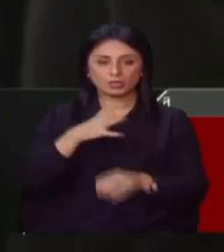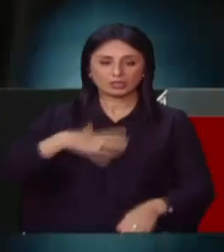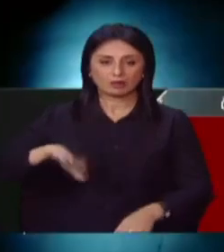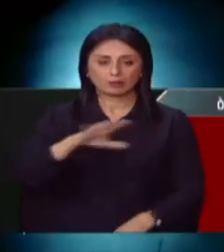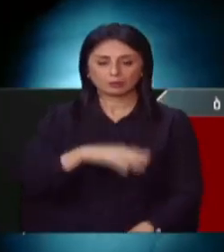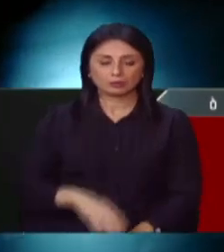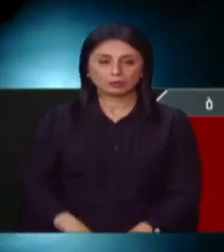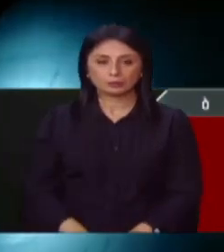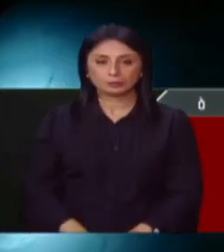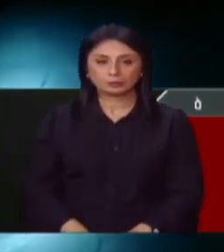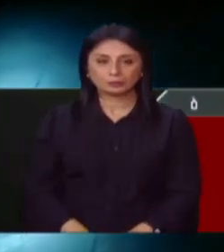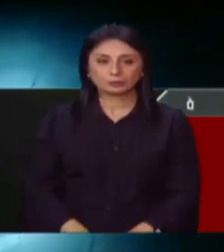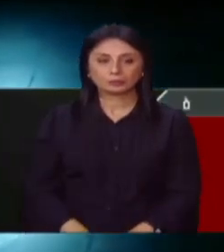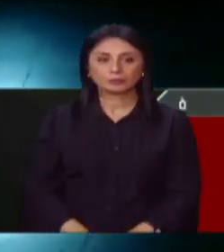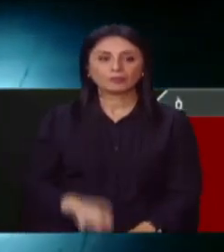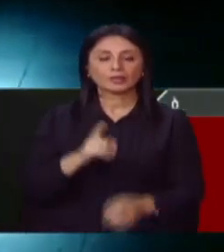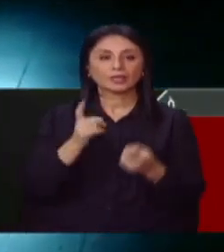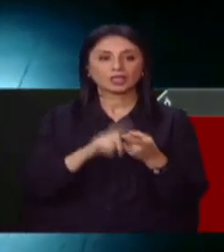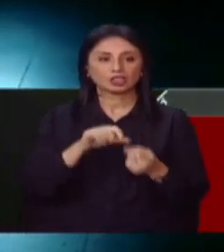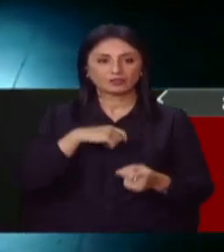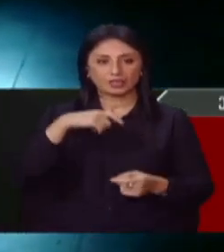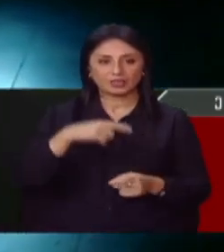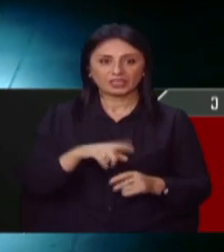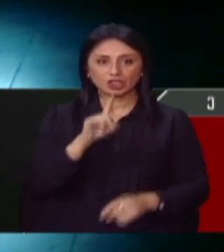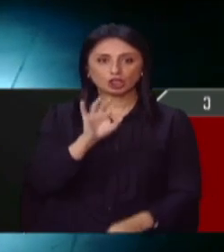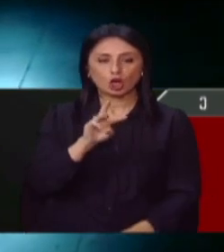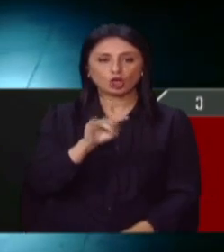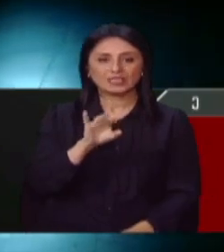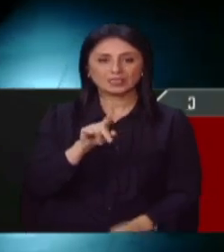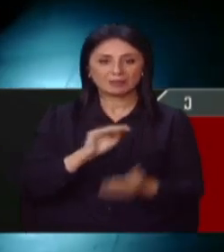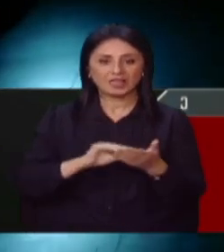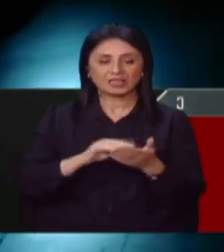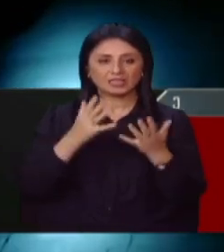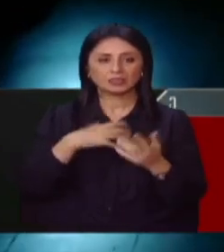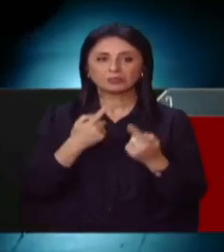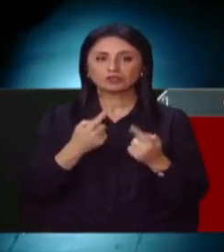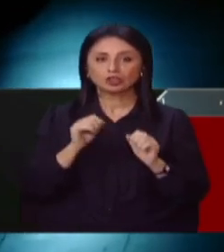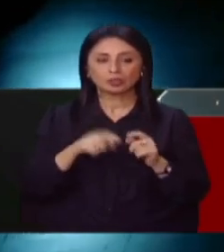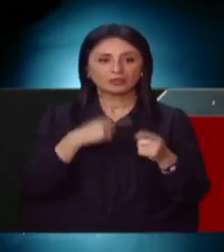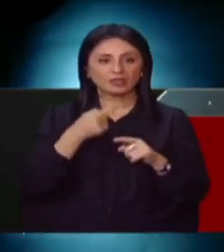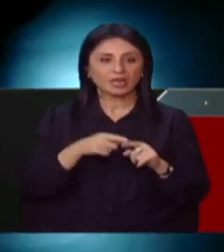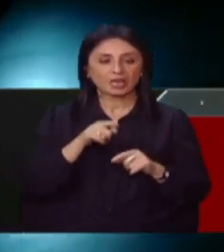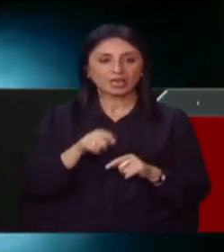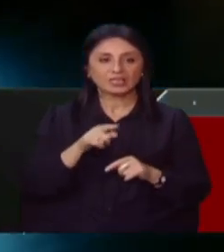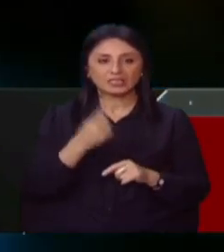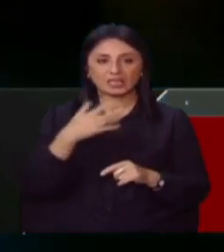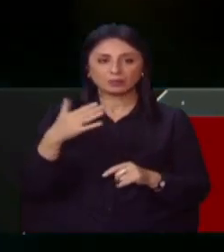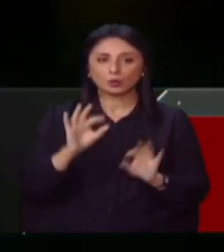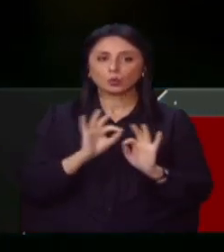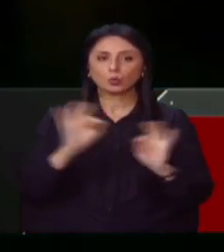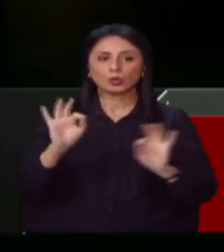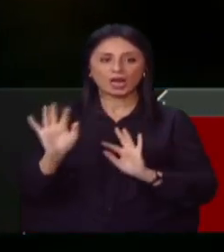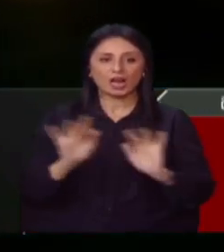საქართველოს. Რა შეეხება თავად იოანე ზოსიმეს ხელნაწერს და მის მნიშვნელობას შეიძლება ითქვას რომ ეს ერთის მხრივ